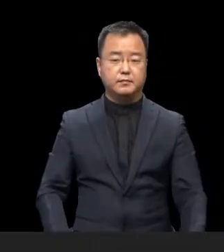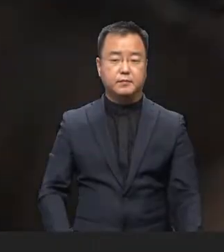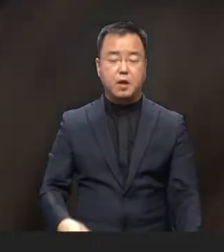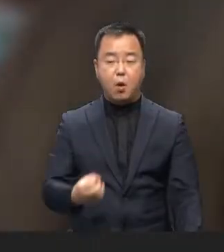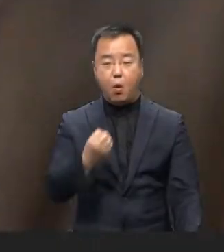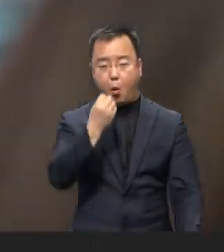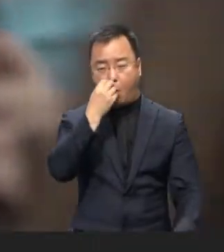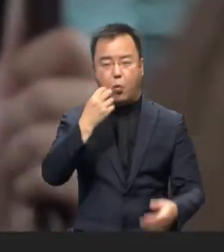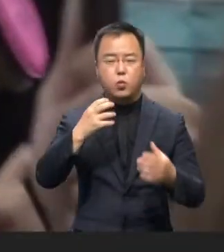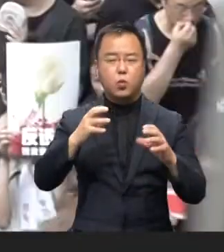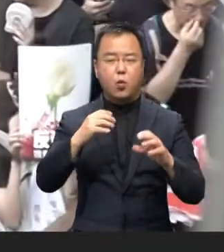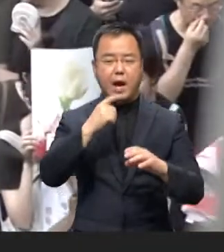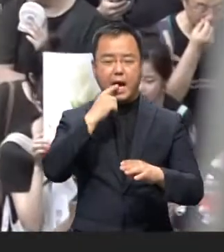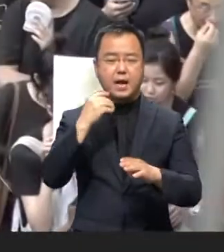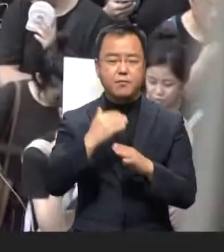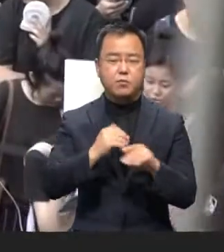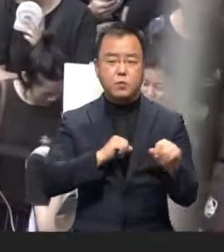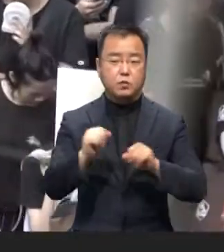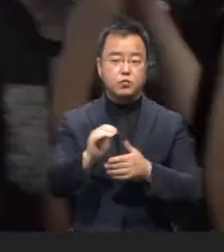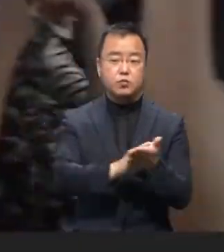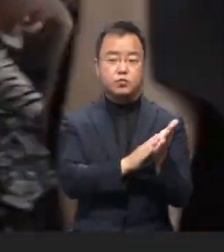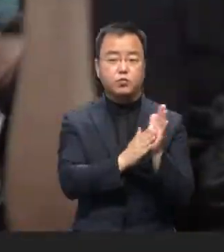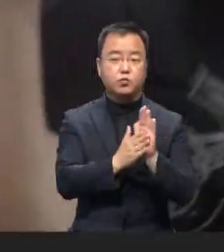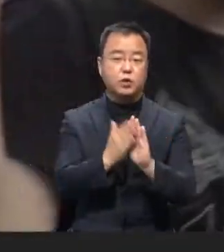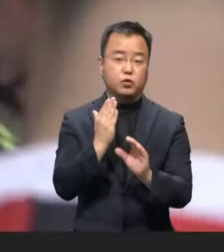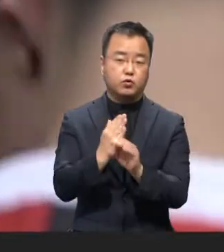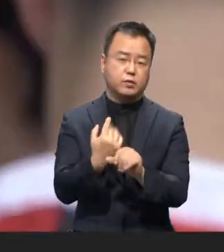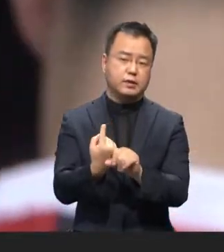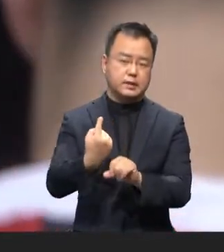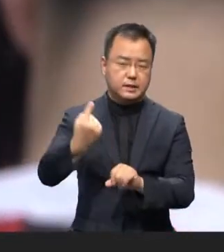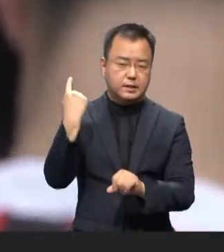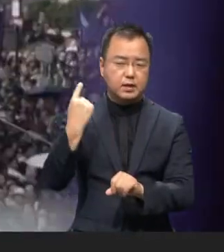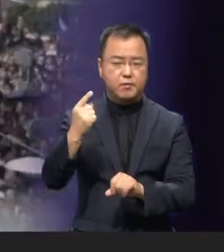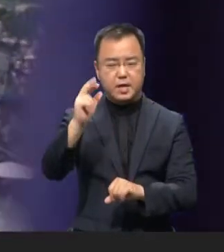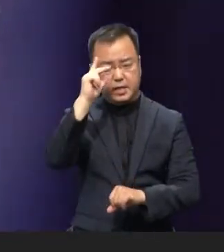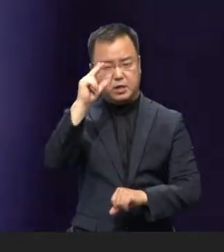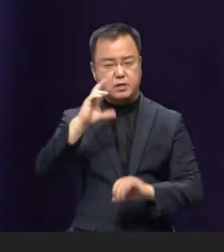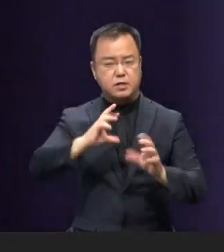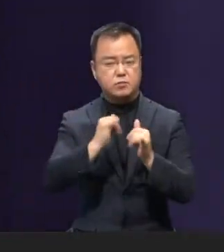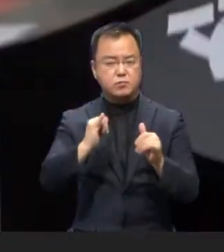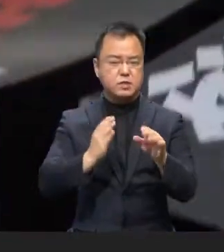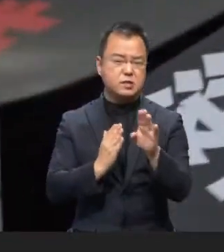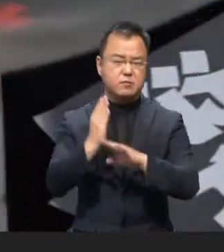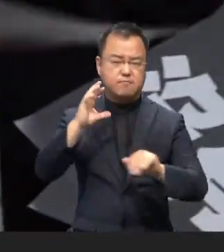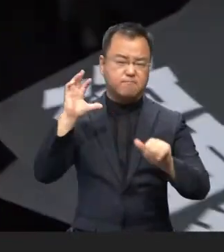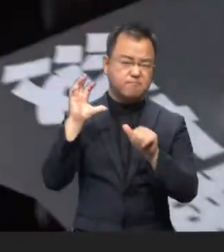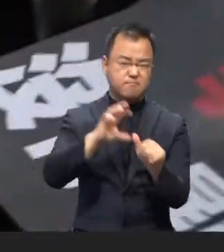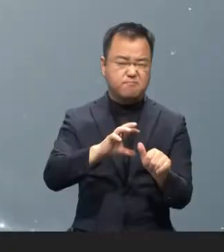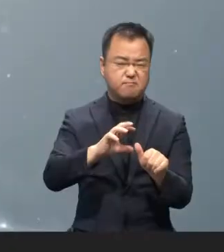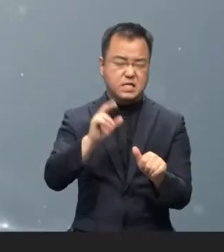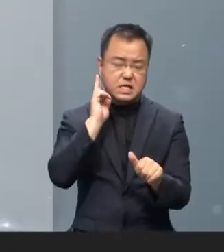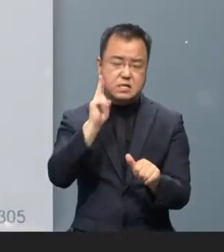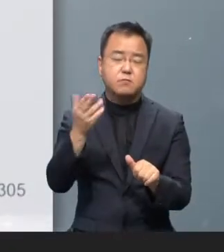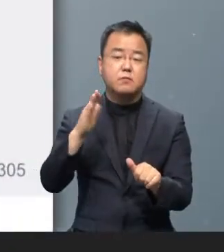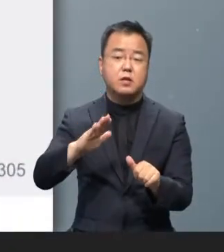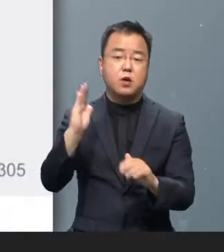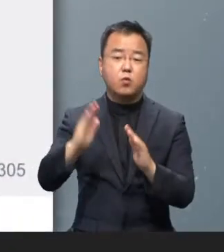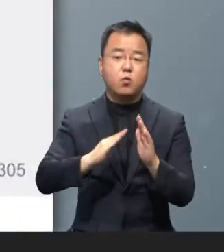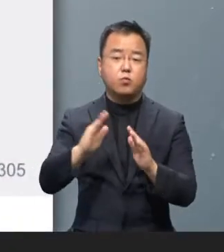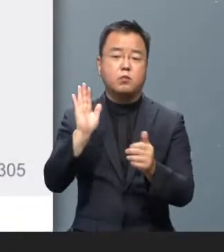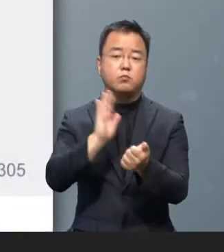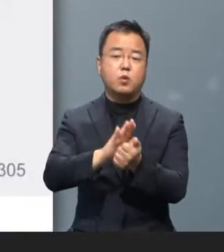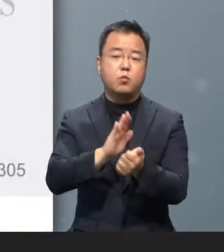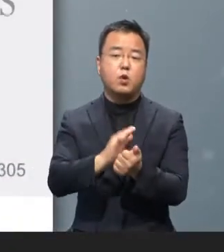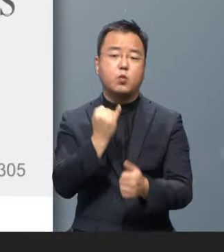홍콩 민주화운동이 한창이던 작년, 홍콩 경찰이 시민들을 과잉 진압했지만 이를 공개적으로 두둔한 뮬란